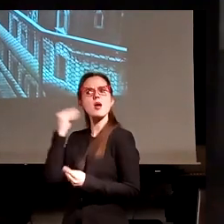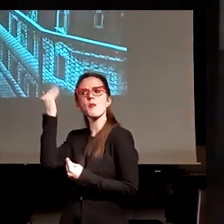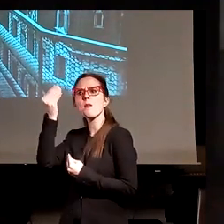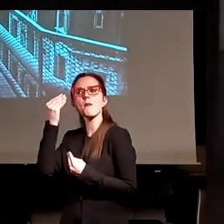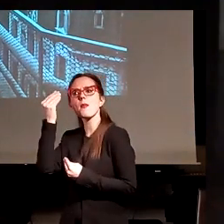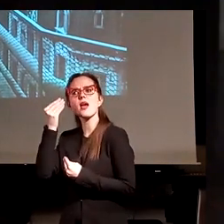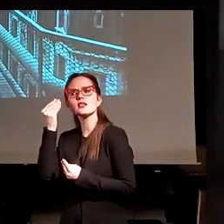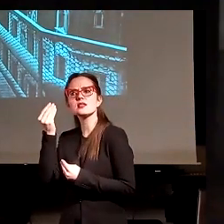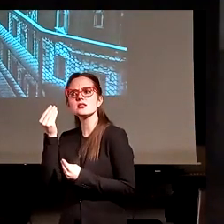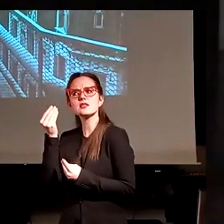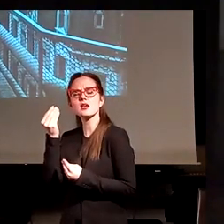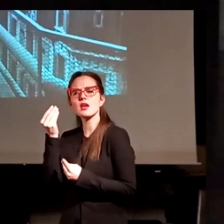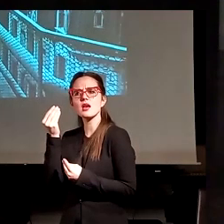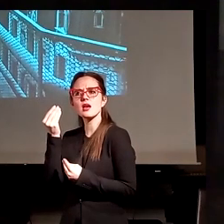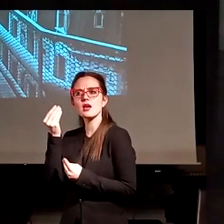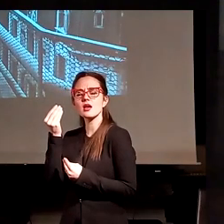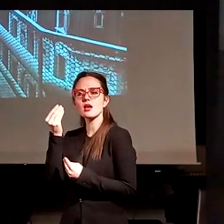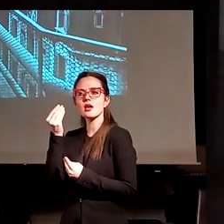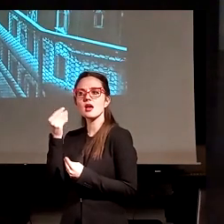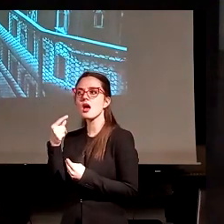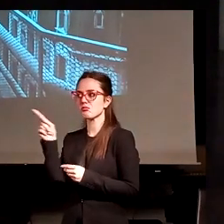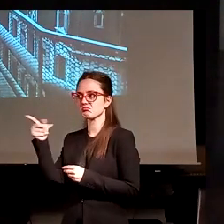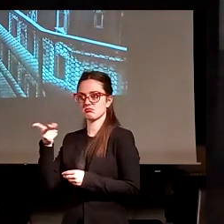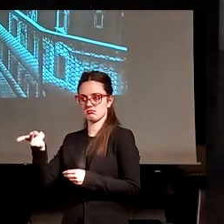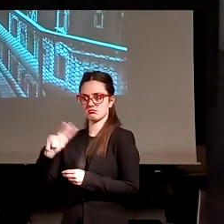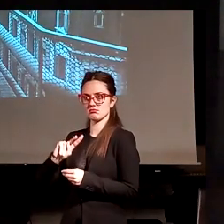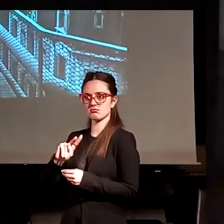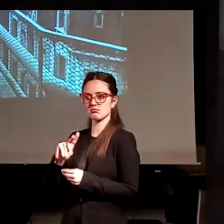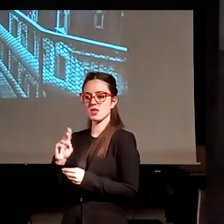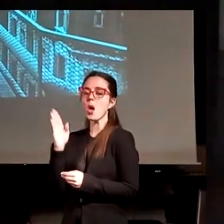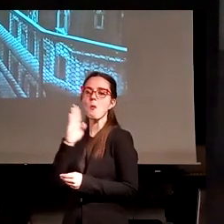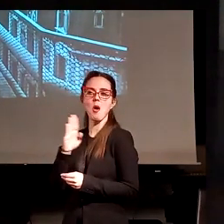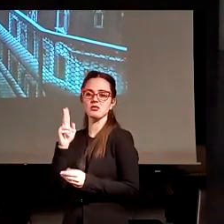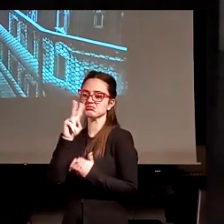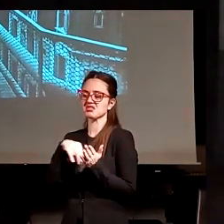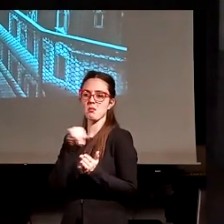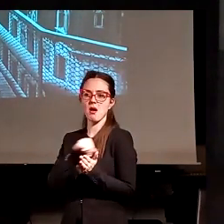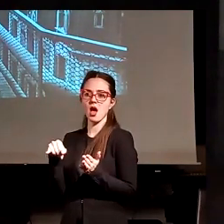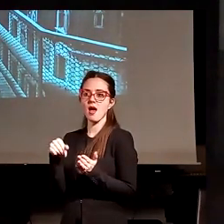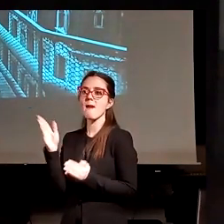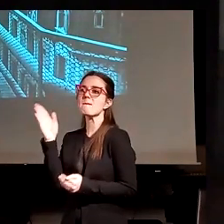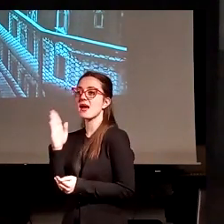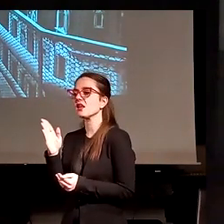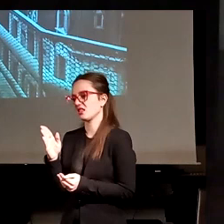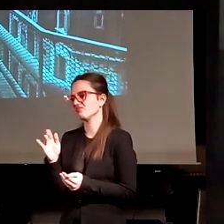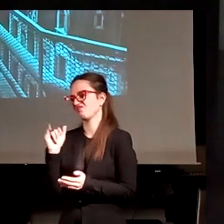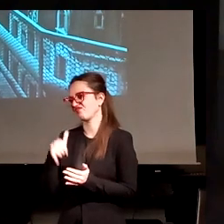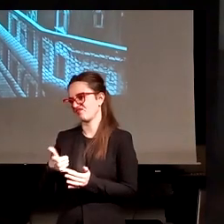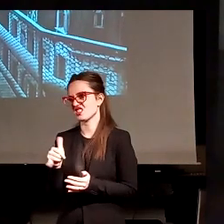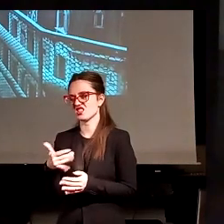e lui disse borges non l'ho mai letto beckett purtroppo sì